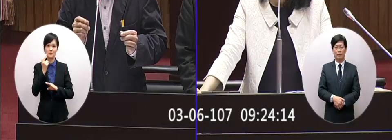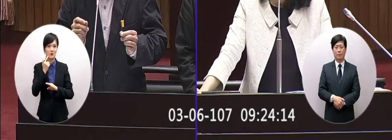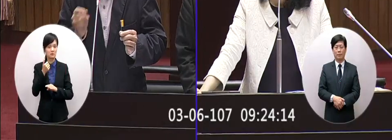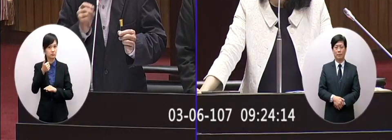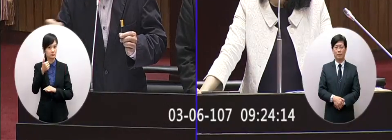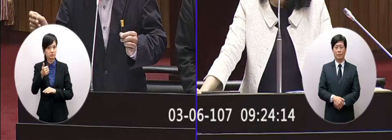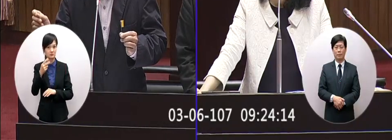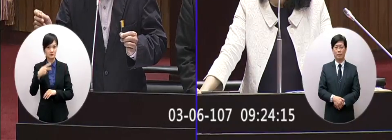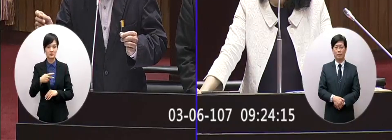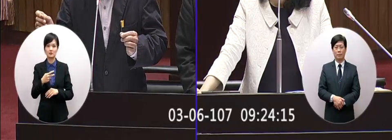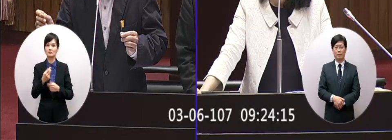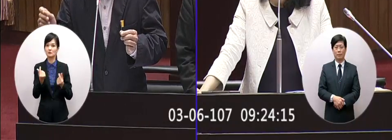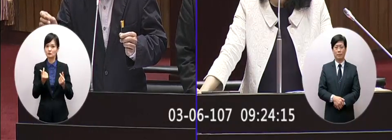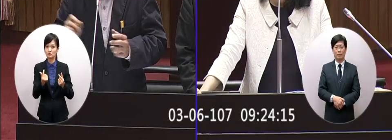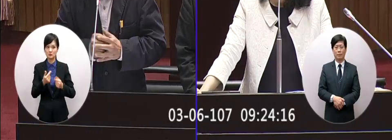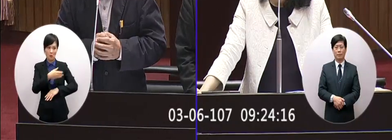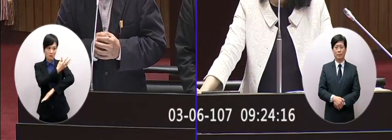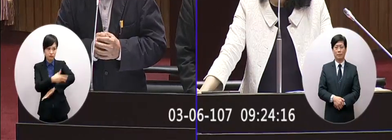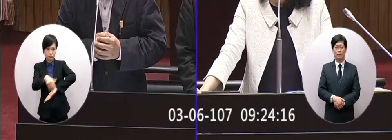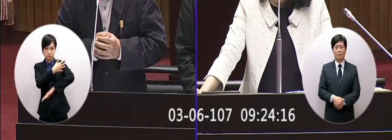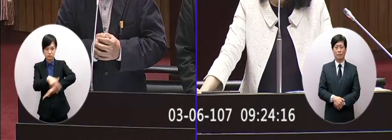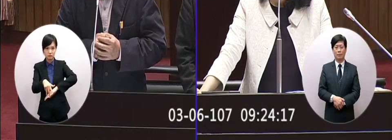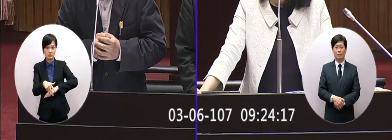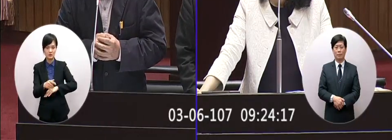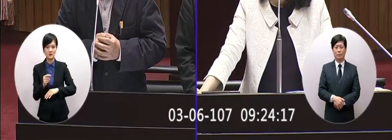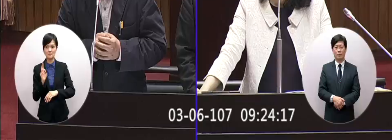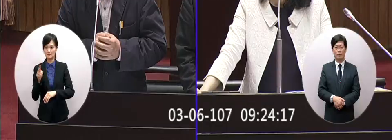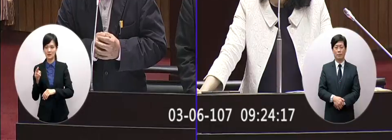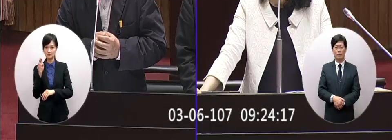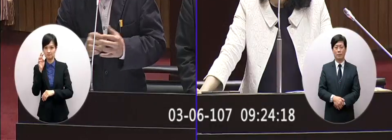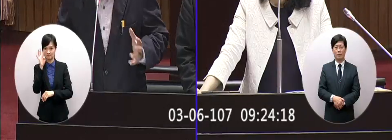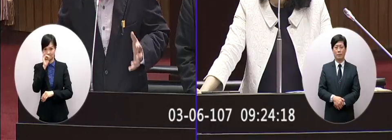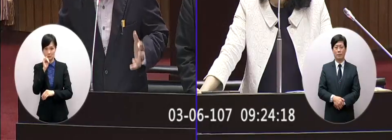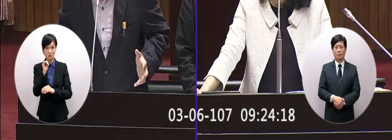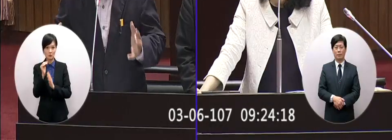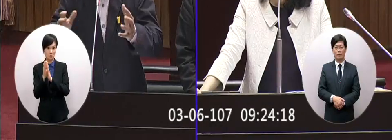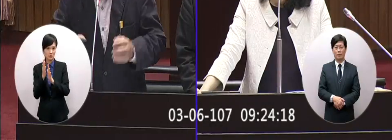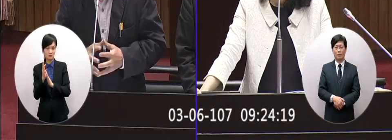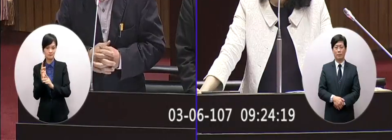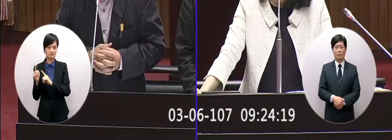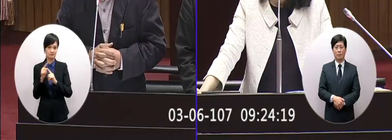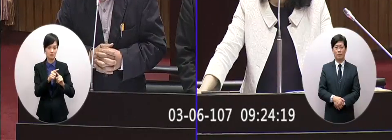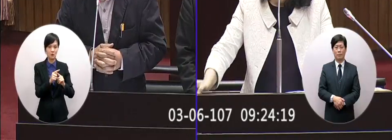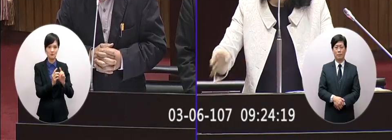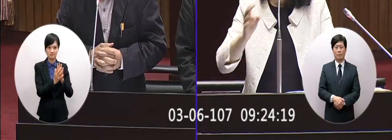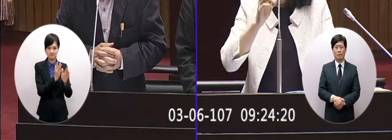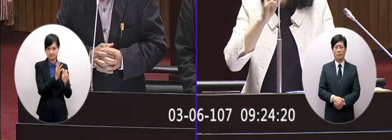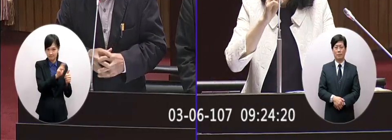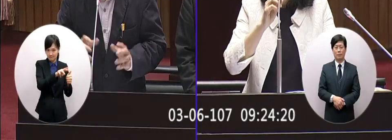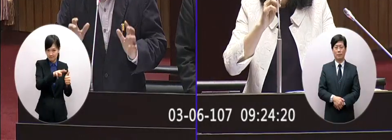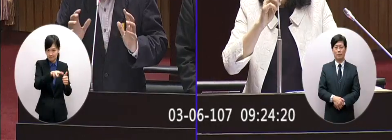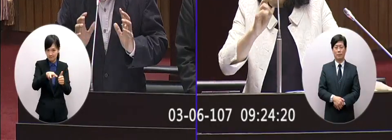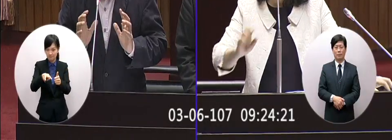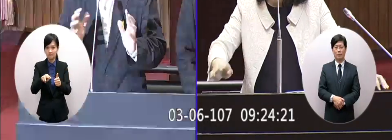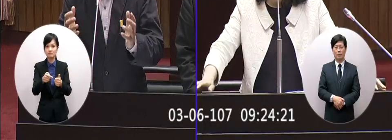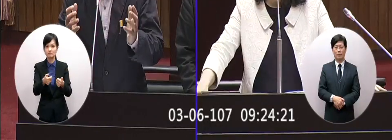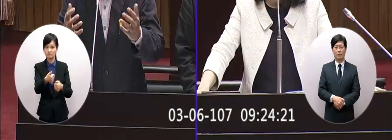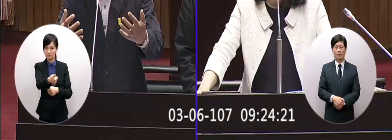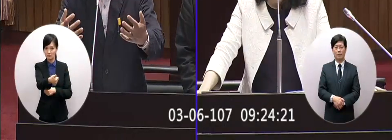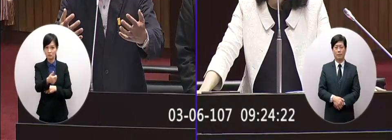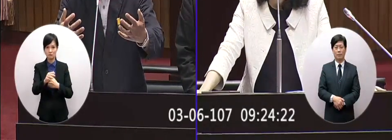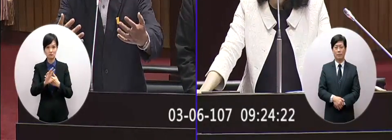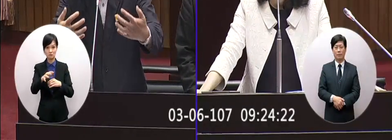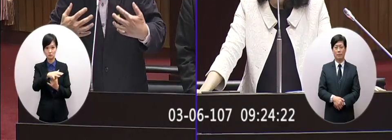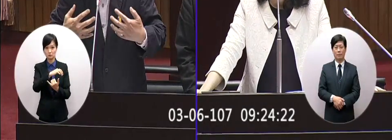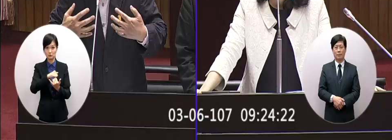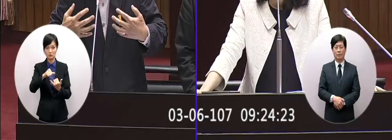比如说激流那这些训练呢，花莲可以当基地，全国各地的都可以到那边训练所以往这个方向来走，